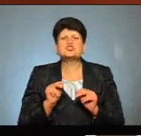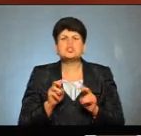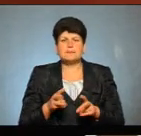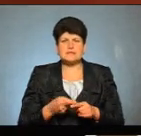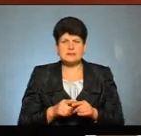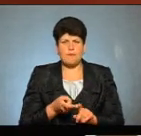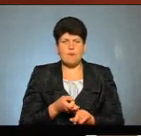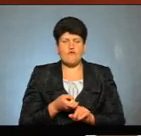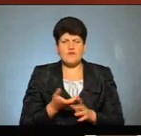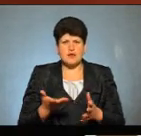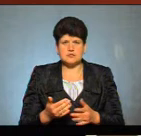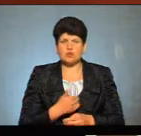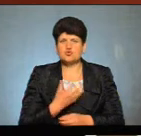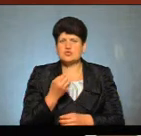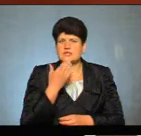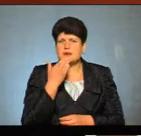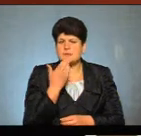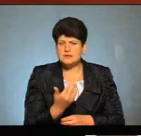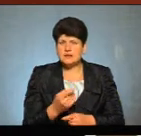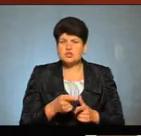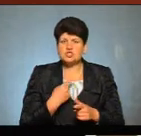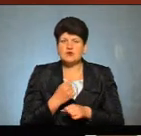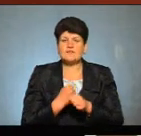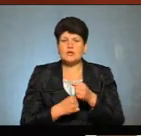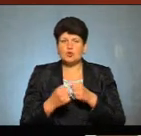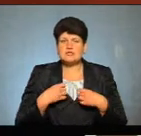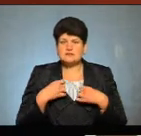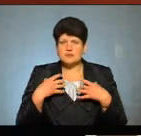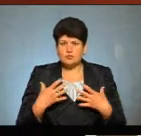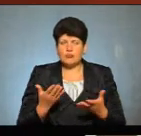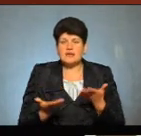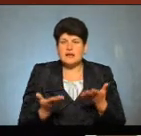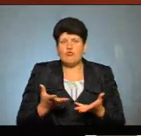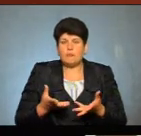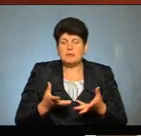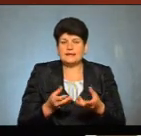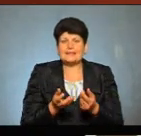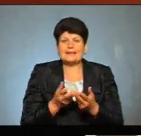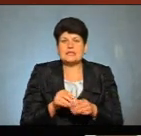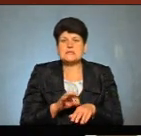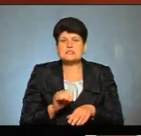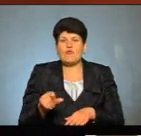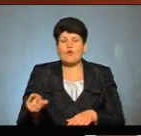І хочу ще запитати, чи великодні святкування якось вплинули на кількість хворих чи ні?